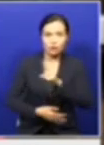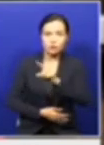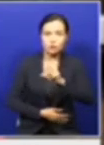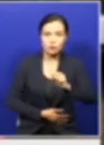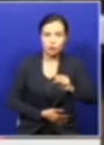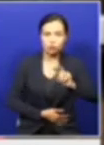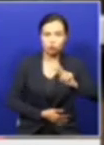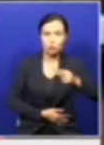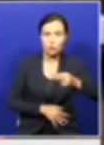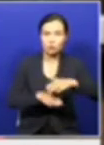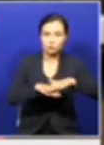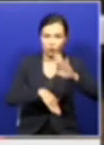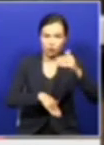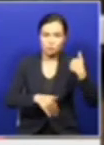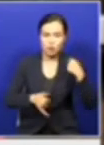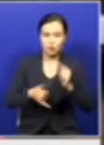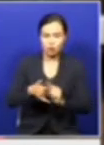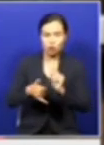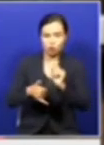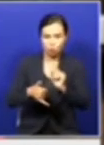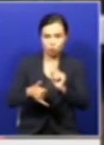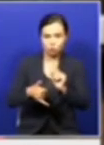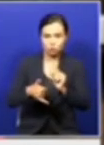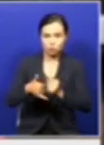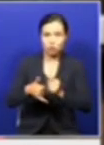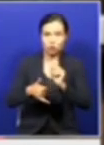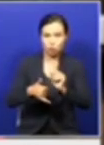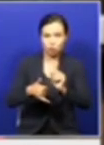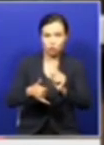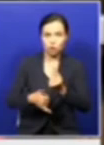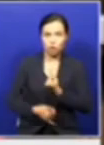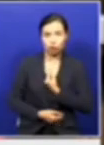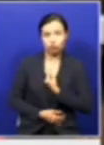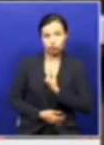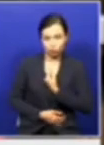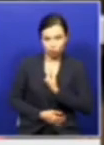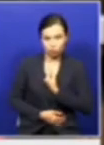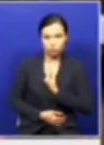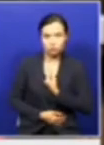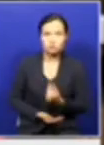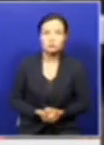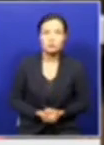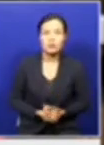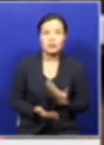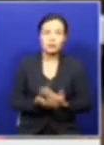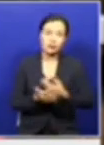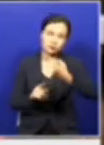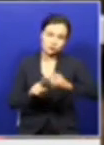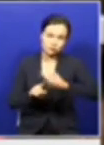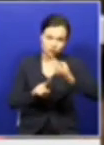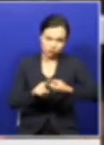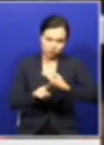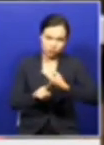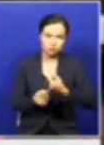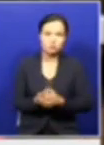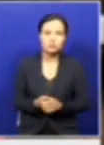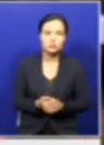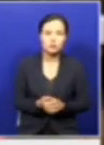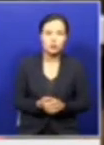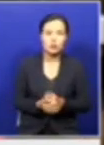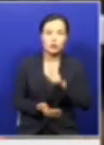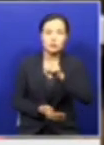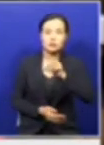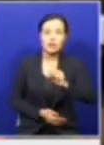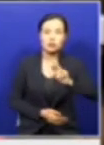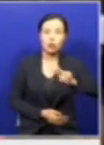หรับบุคคลธรรมดาที่เป็นโสดที่มีเงินเดือนนะครับเกินกว่า120,000